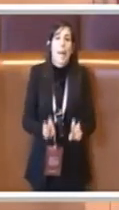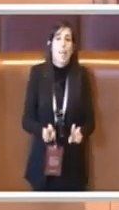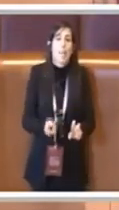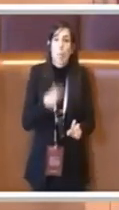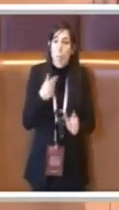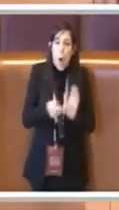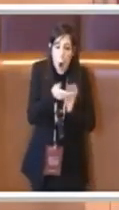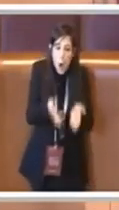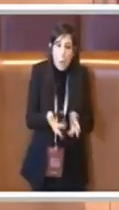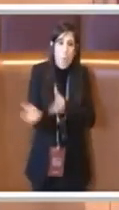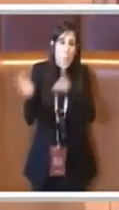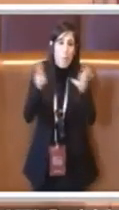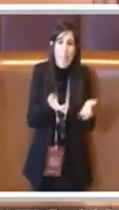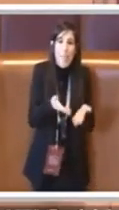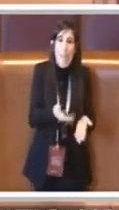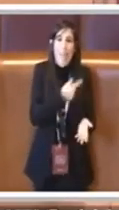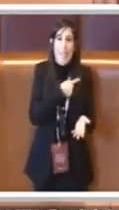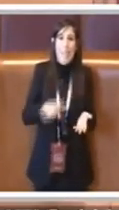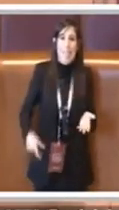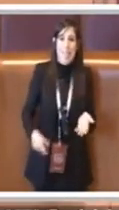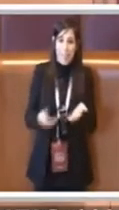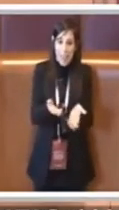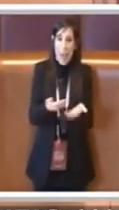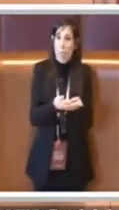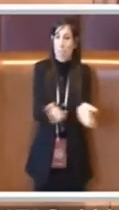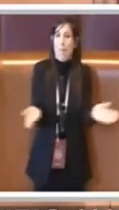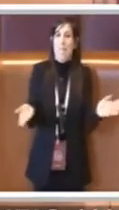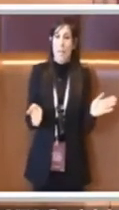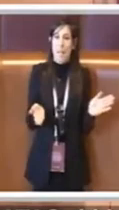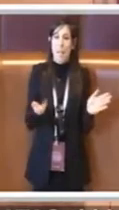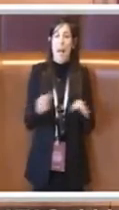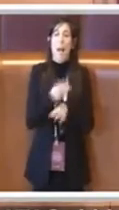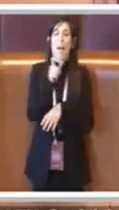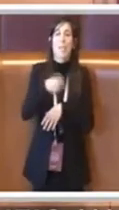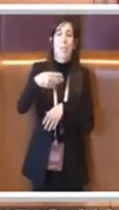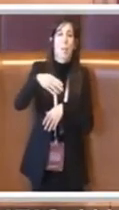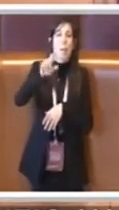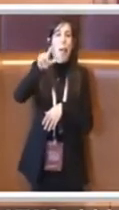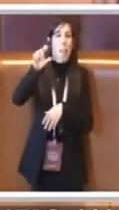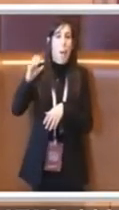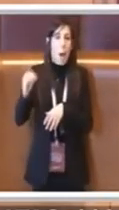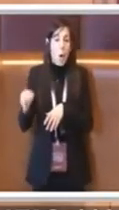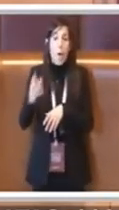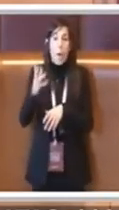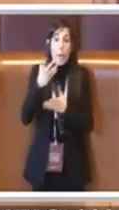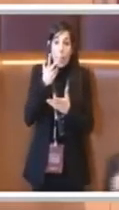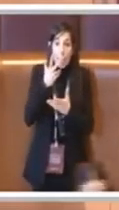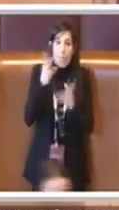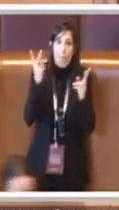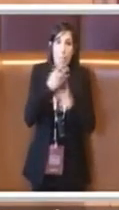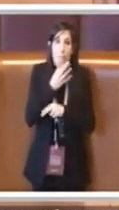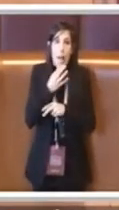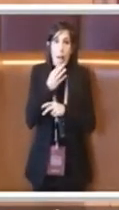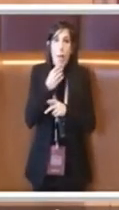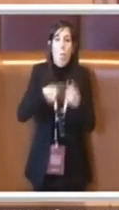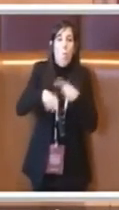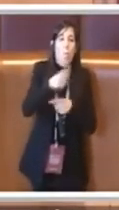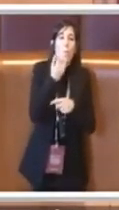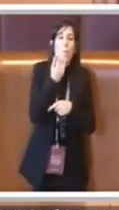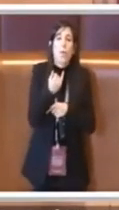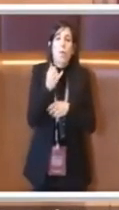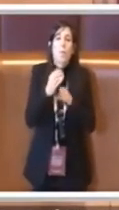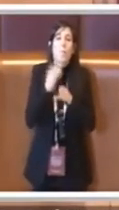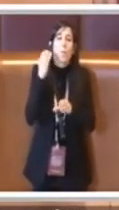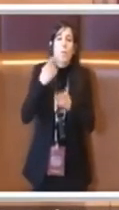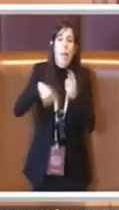proprio quest'oggi dalla sindaca e dall'assessore Meleu, quei minibus elettrici tanto apprezzati per le vie del centro storico che